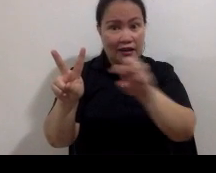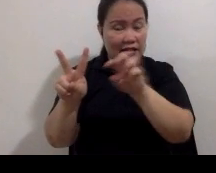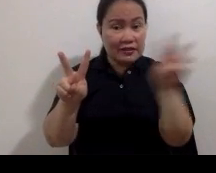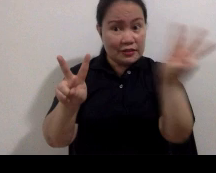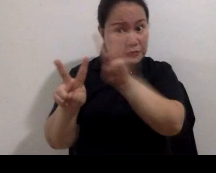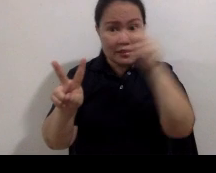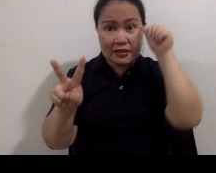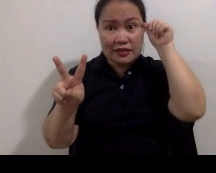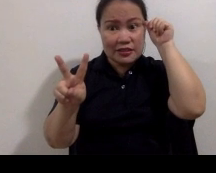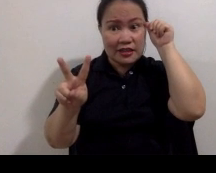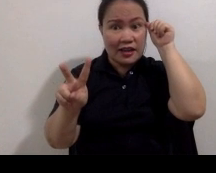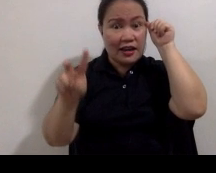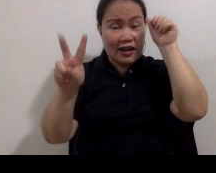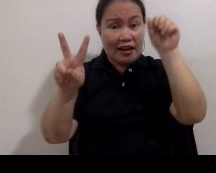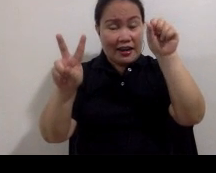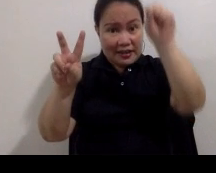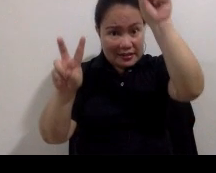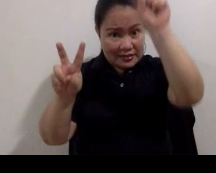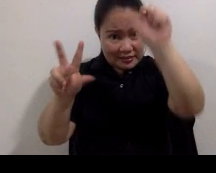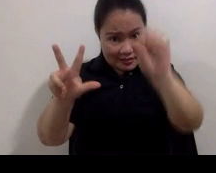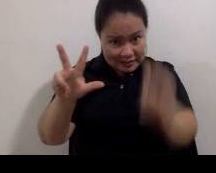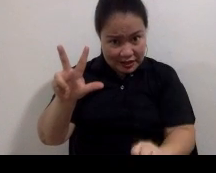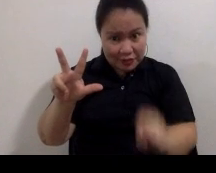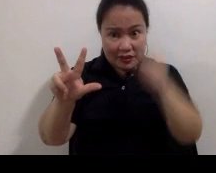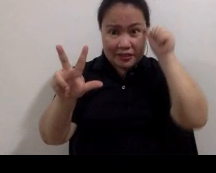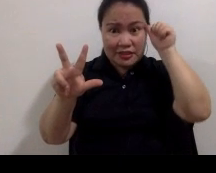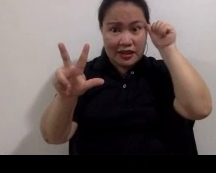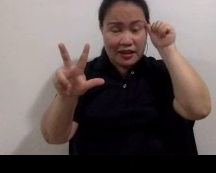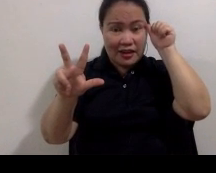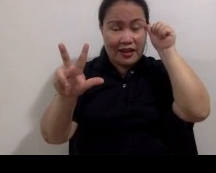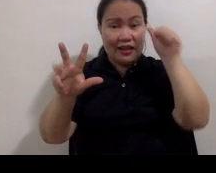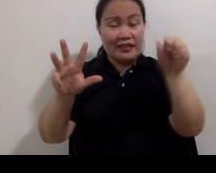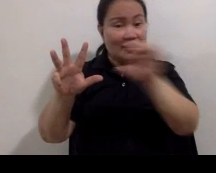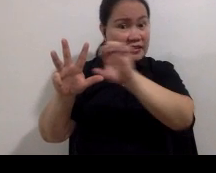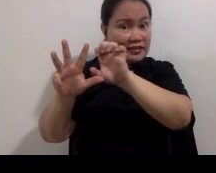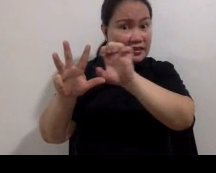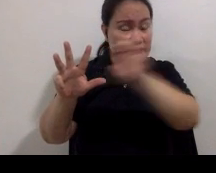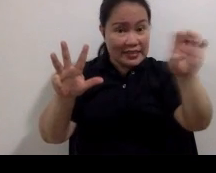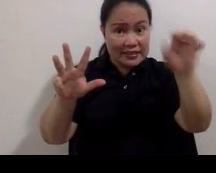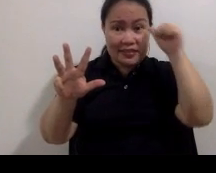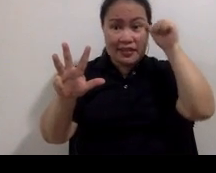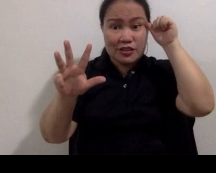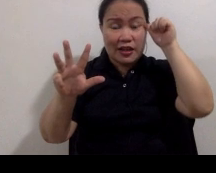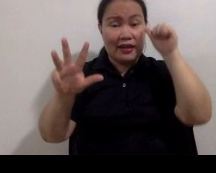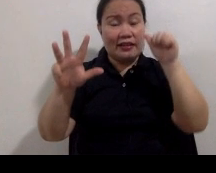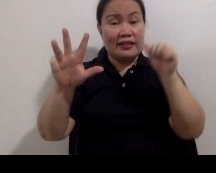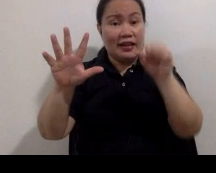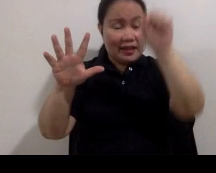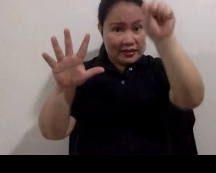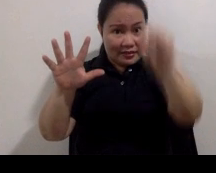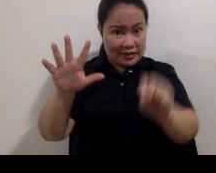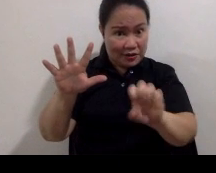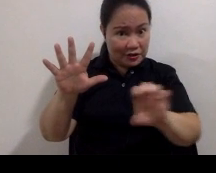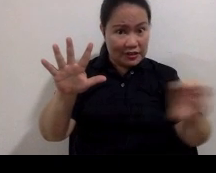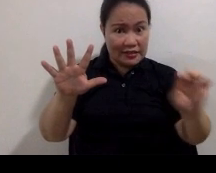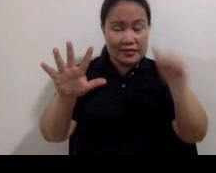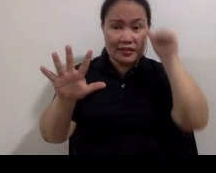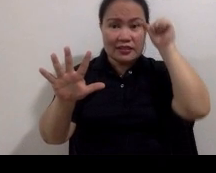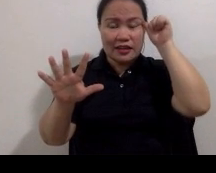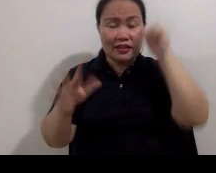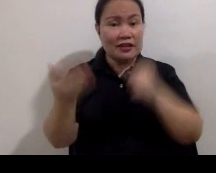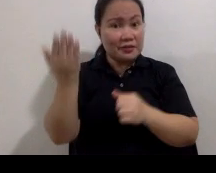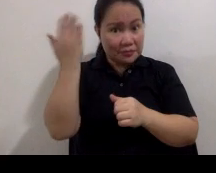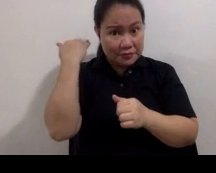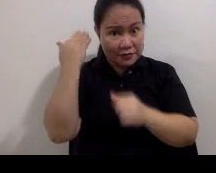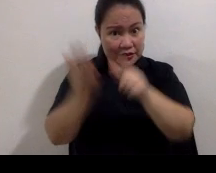Asya, Timog Silangang Asya at Silangang Asya. At nung mga nakaraang aralin ay napag-aralan o nalaman natin ang